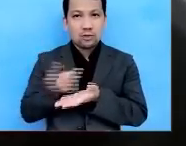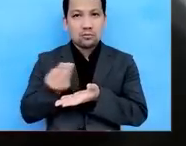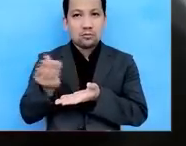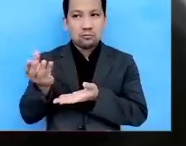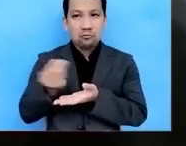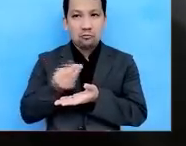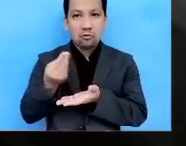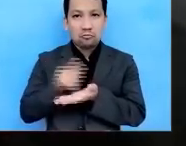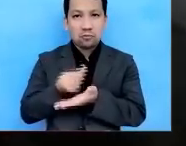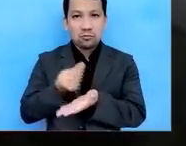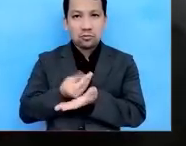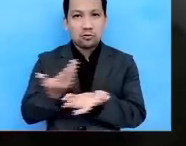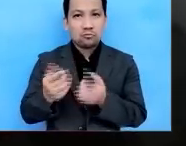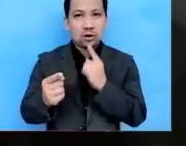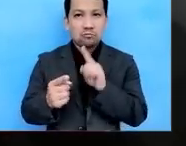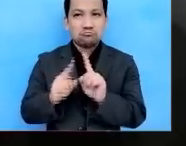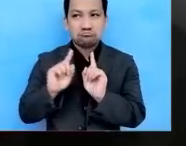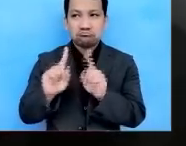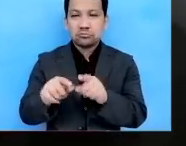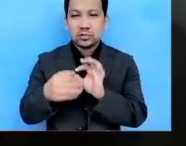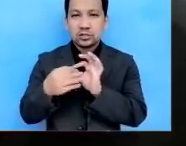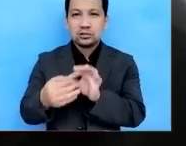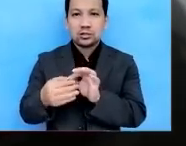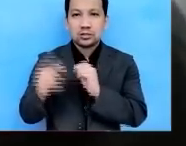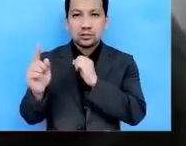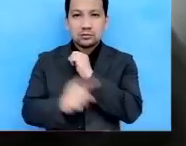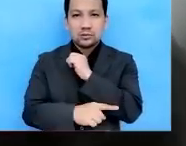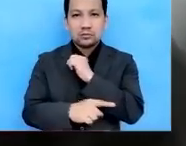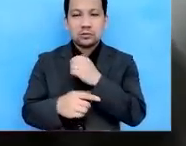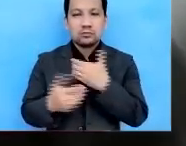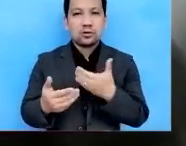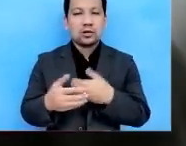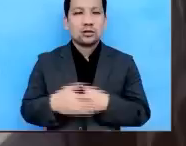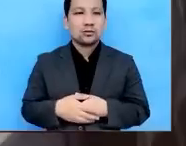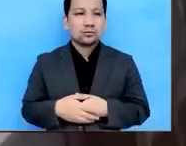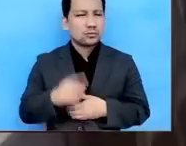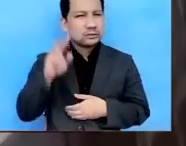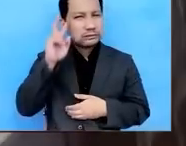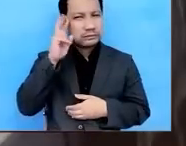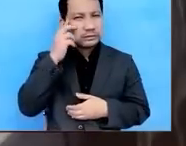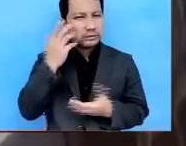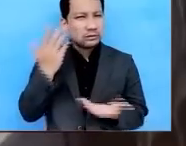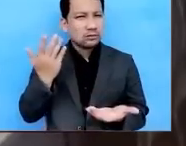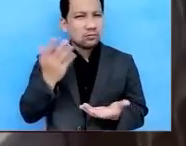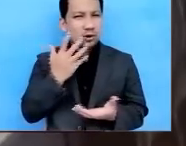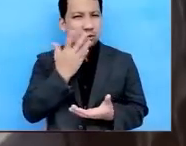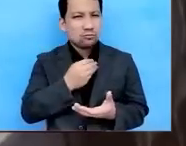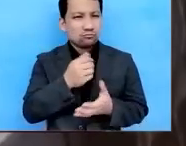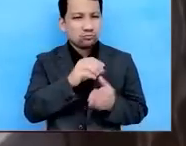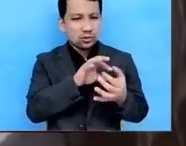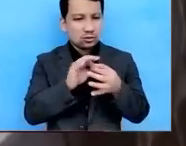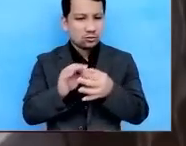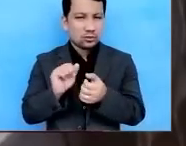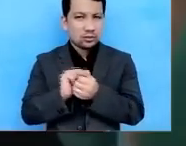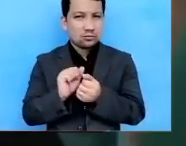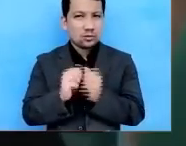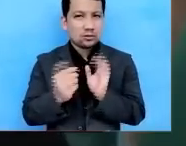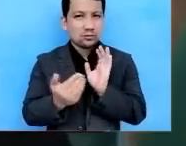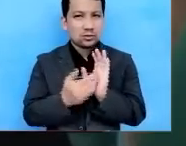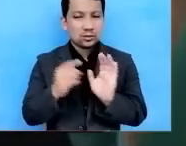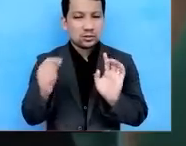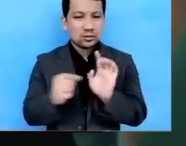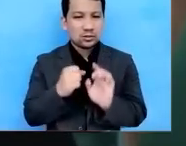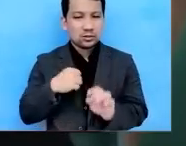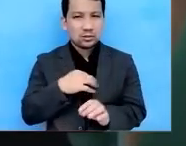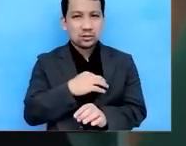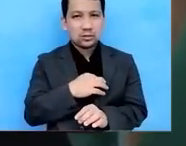Kapag wala raw silang mabiktima, pinarurusahan sila. Palaisipan din sa kanya kung kasabwat sa panuloko ang nagpakilalang empleyado ng airport